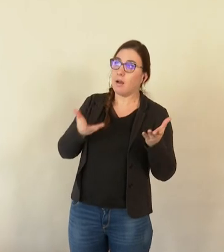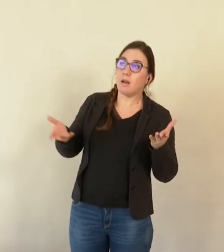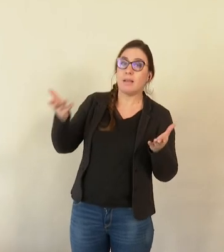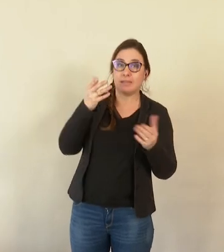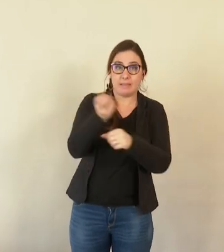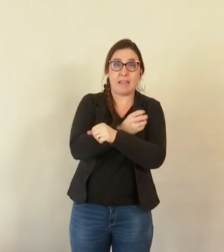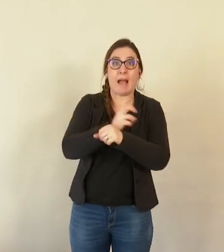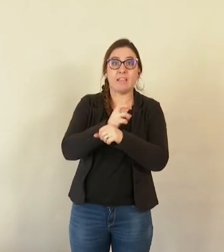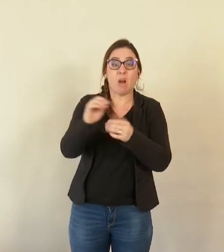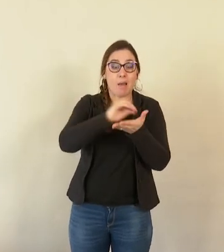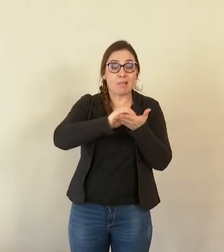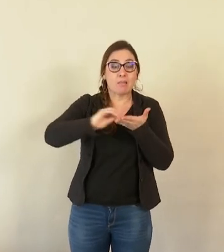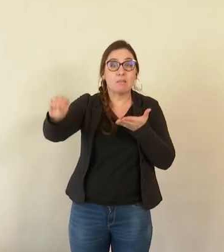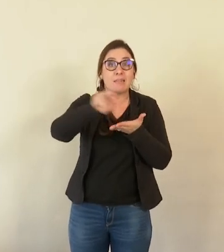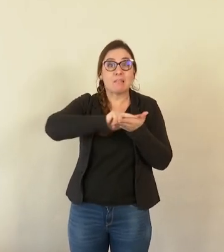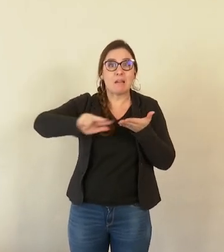un